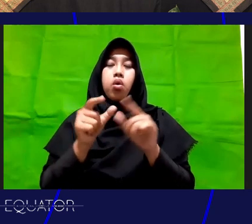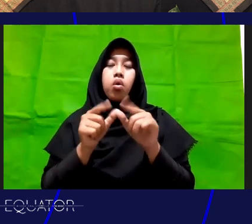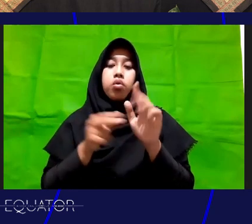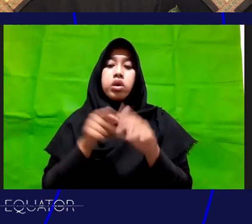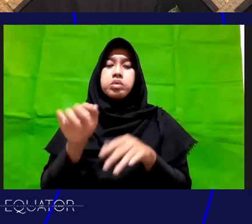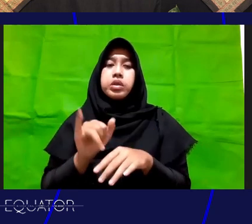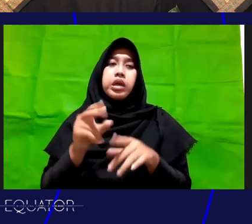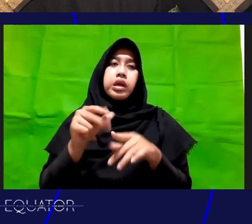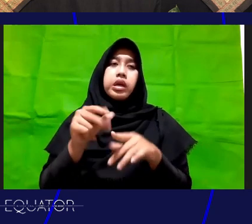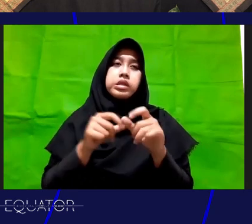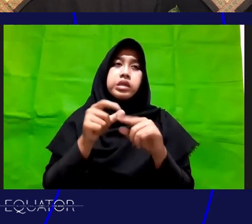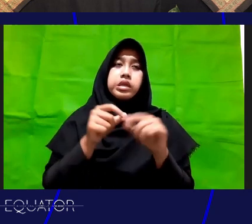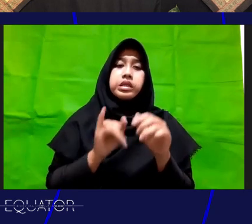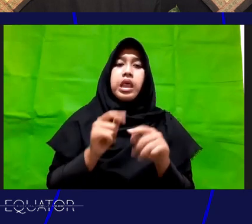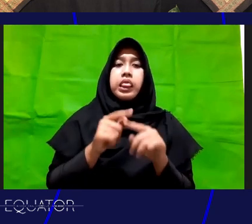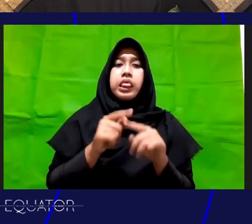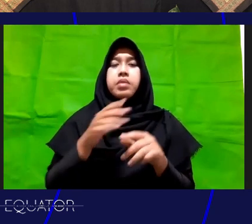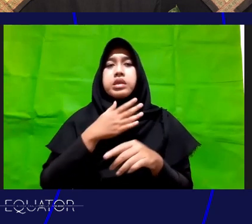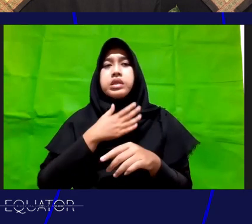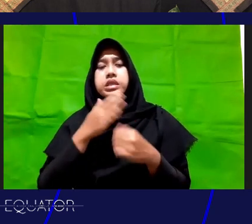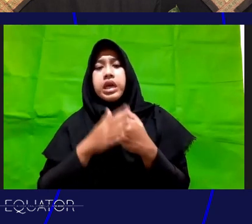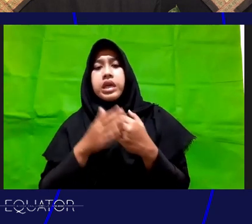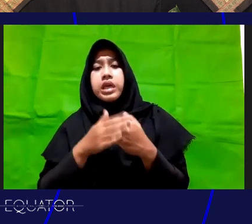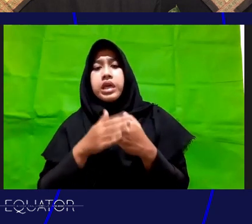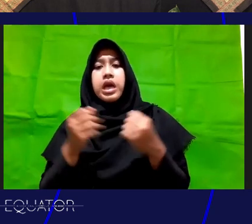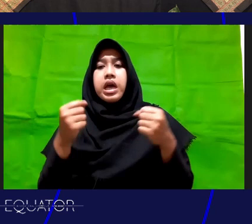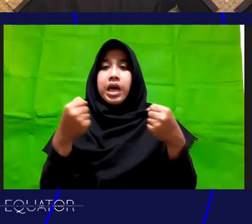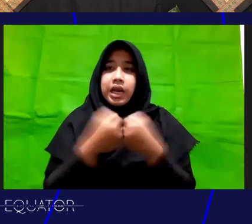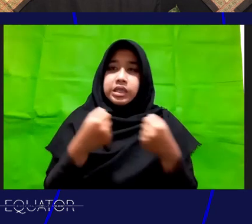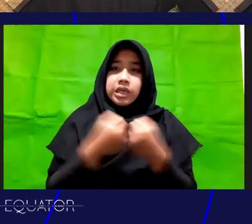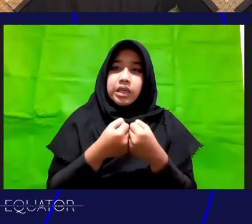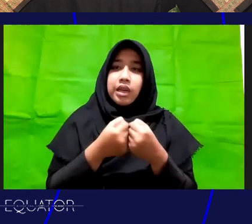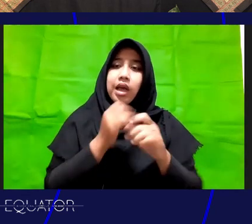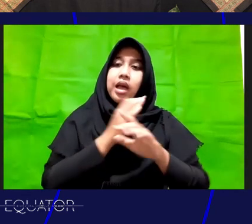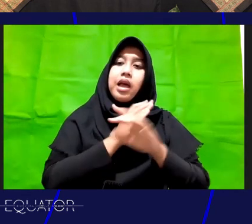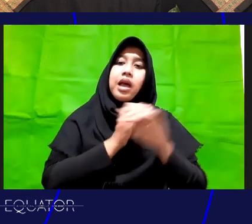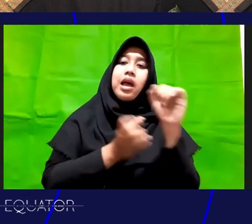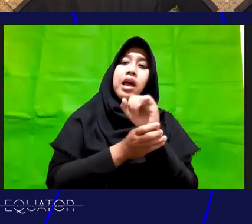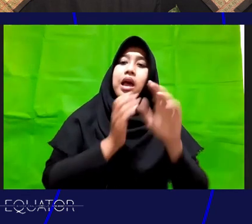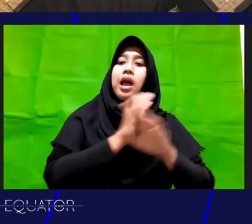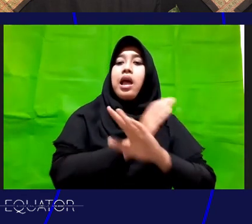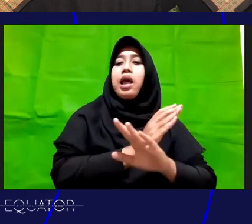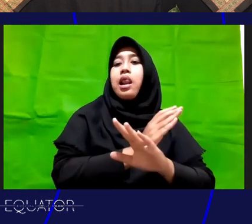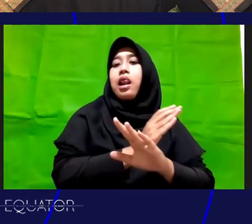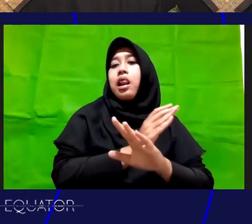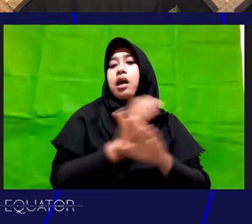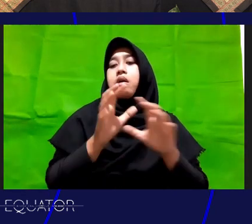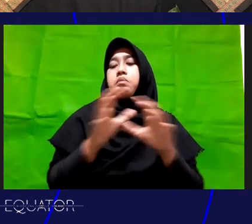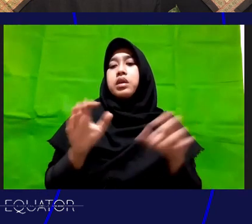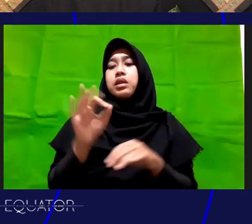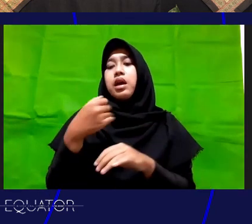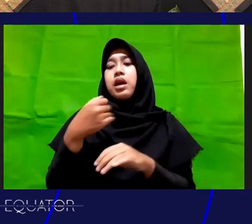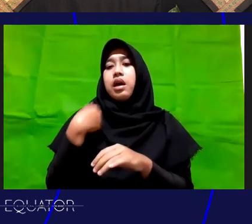Tetapi sayangnya adalah residensi gagal berskala besar karena tidak ada